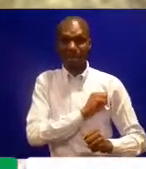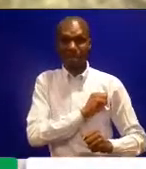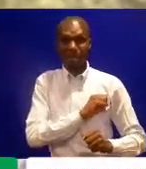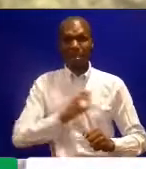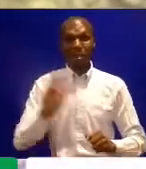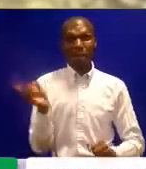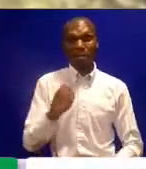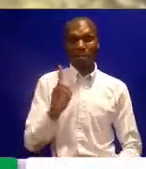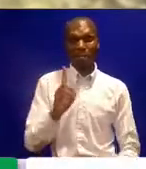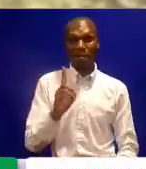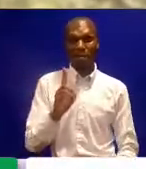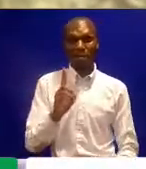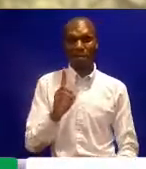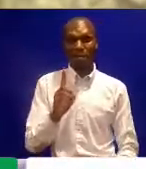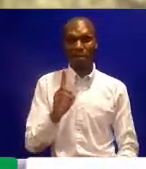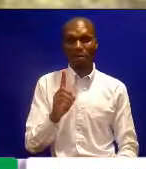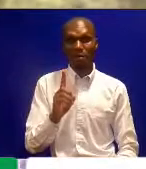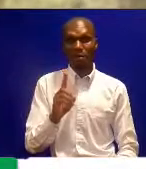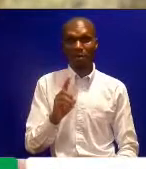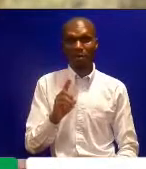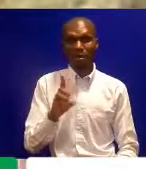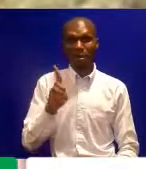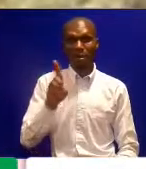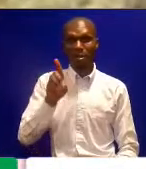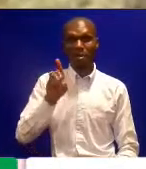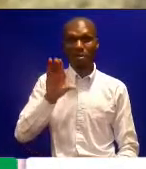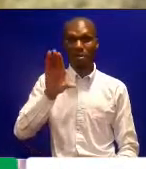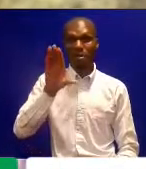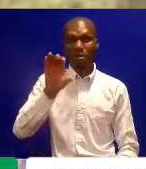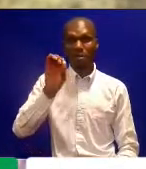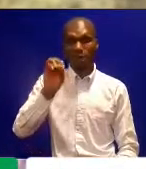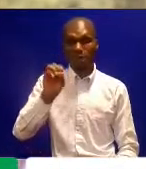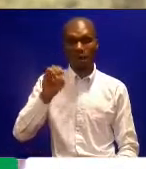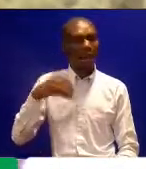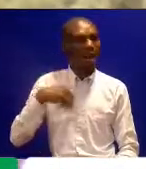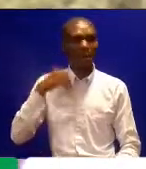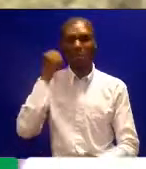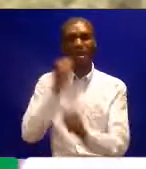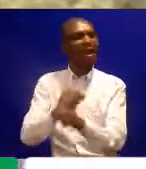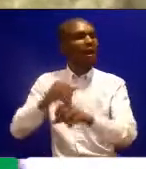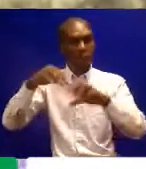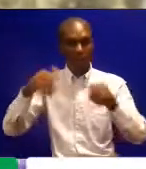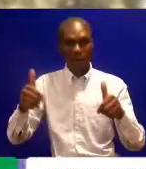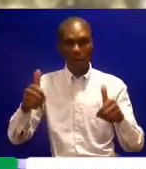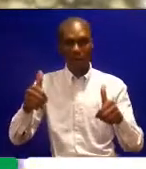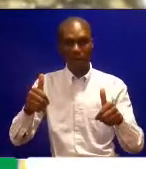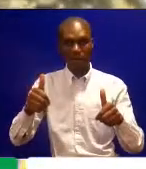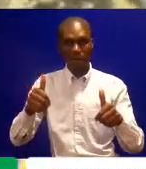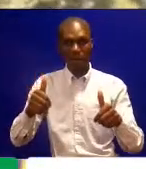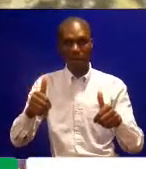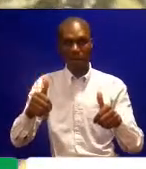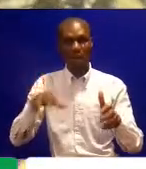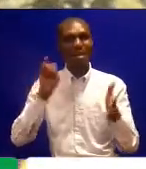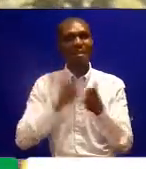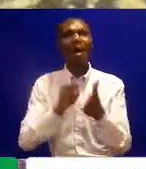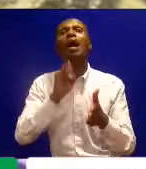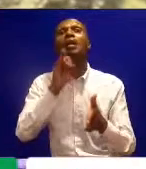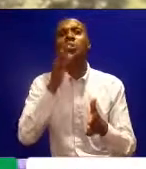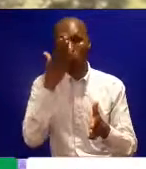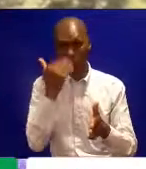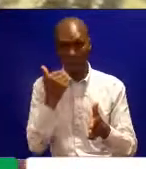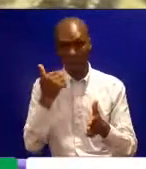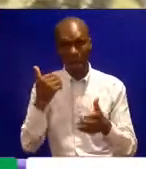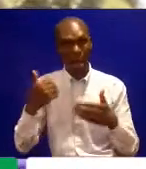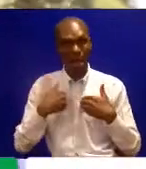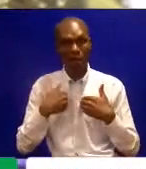wasiri baito asadisio wa kolira maya na gerire bagerire na